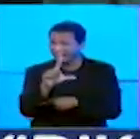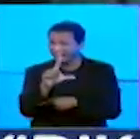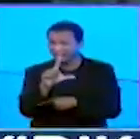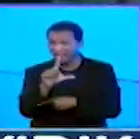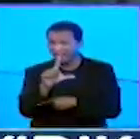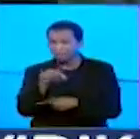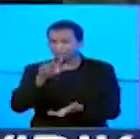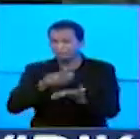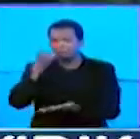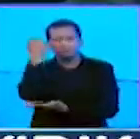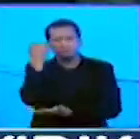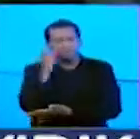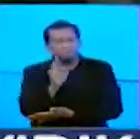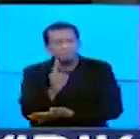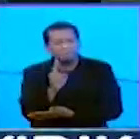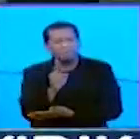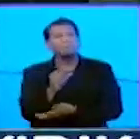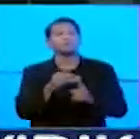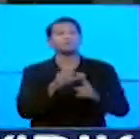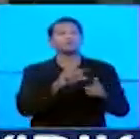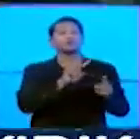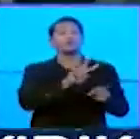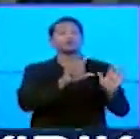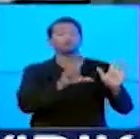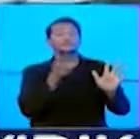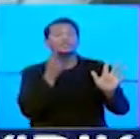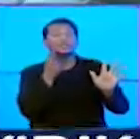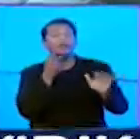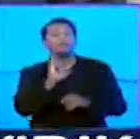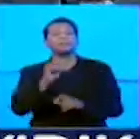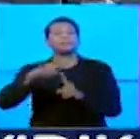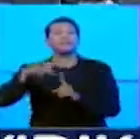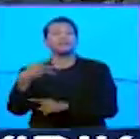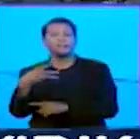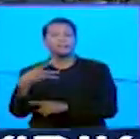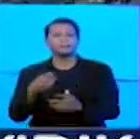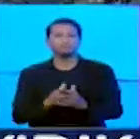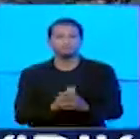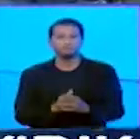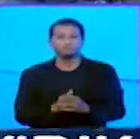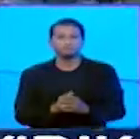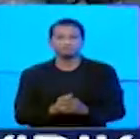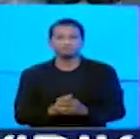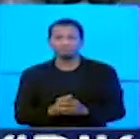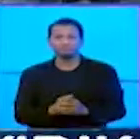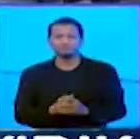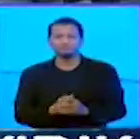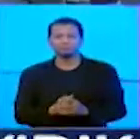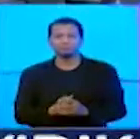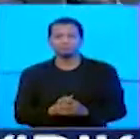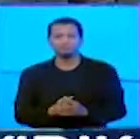terkena pasal dari 27 Itu pasal uu ite dari pihak Polda Metro Jaya sampaikan oleh Kabid humas Yusri Yunus